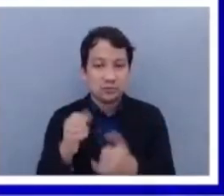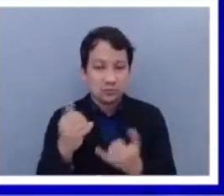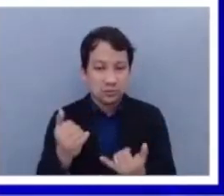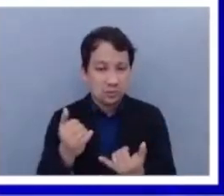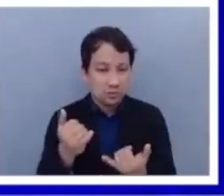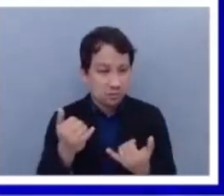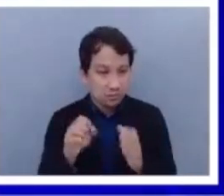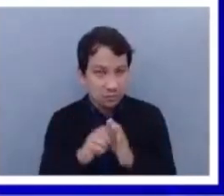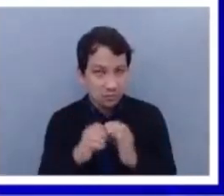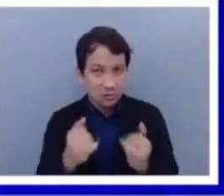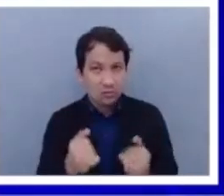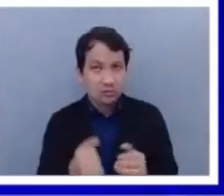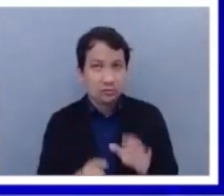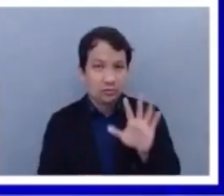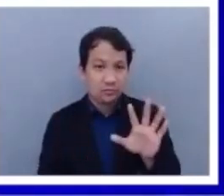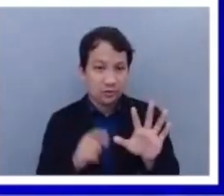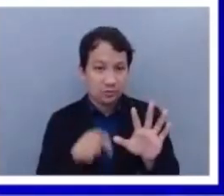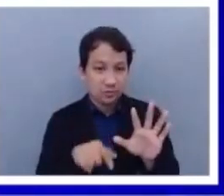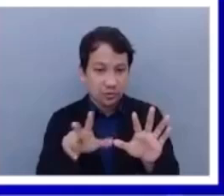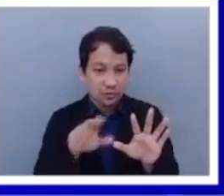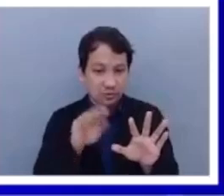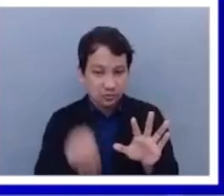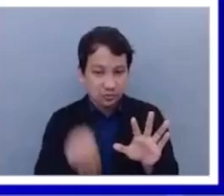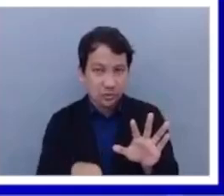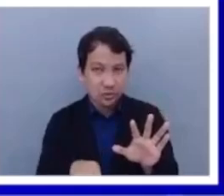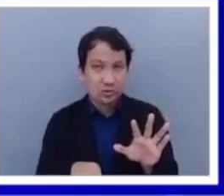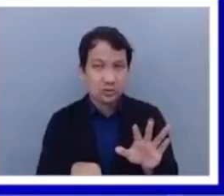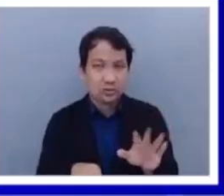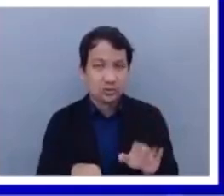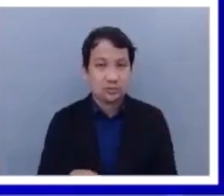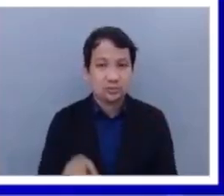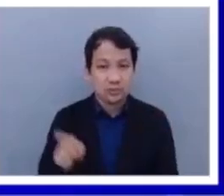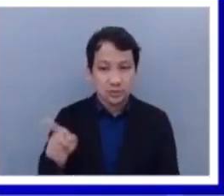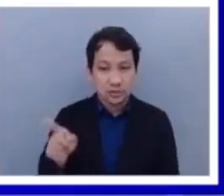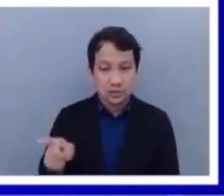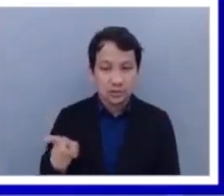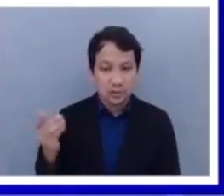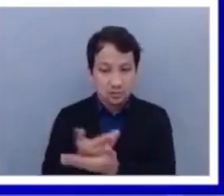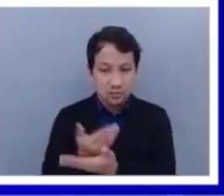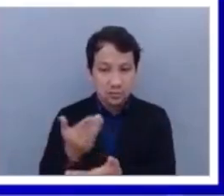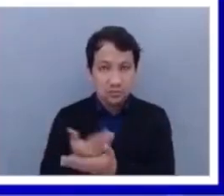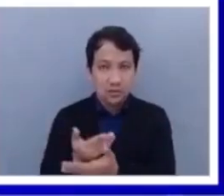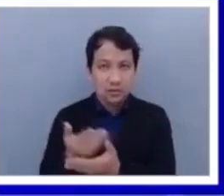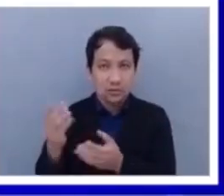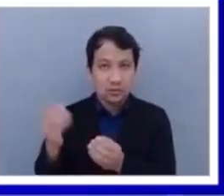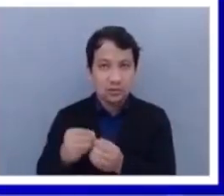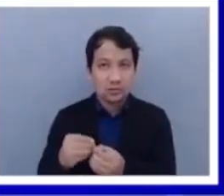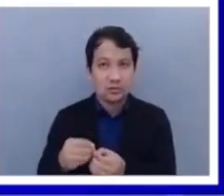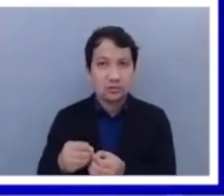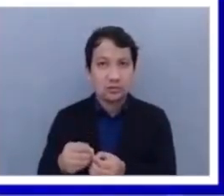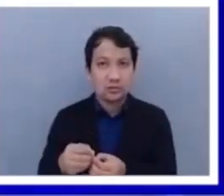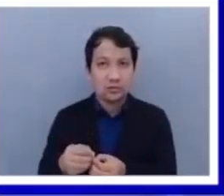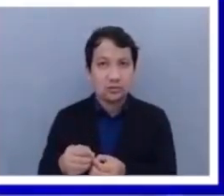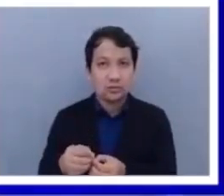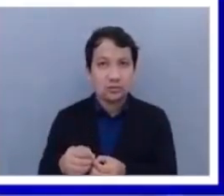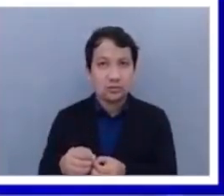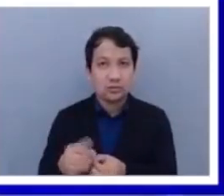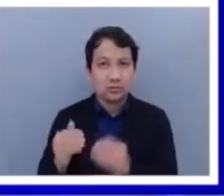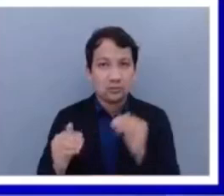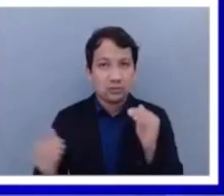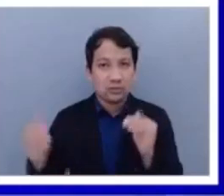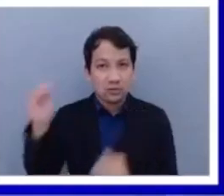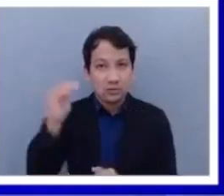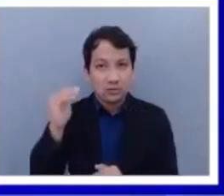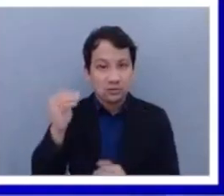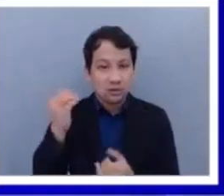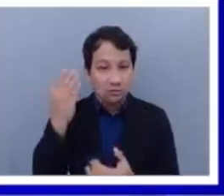nasa 5.3%. Ang unemployment rate ng new entrants normally nasa double digit yun eh. So mas mataas yung unemployment rate